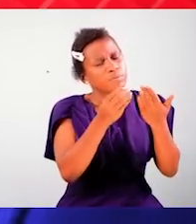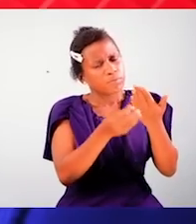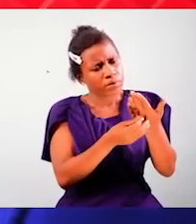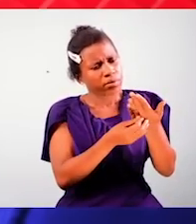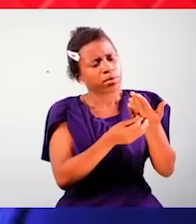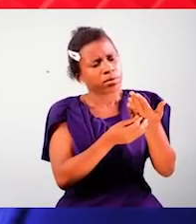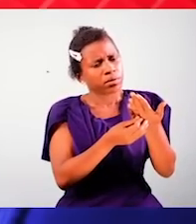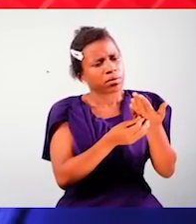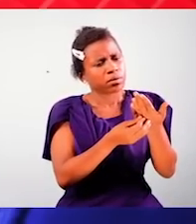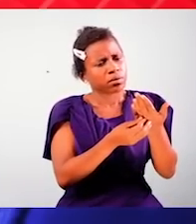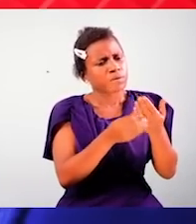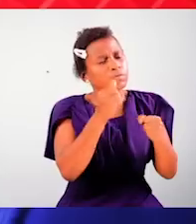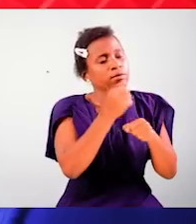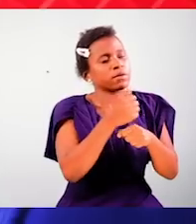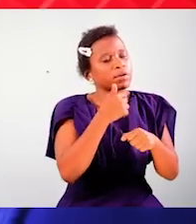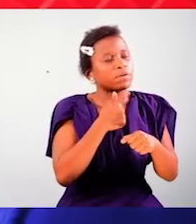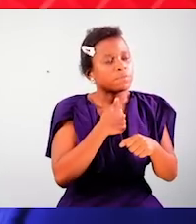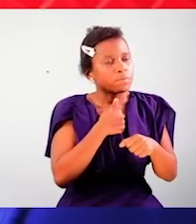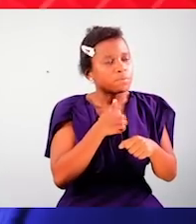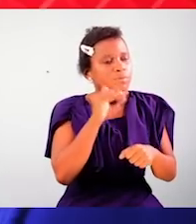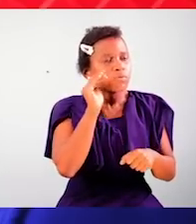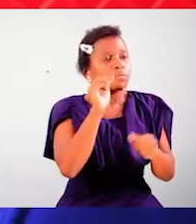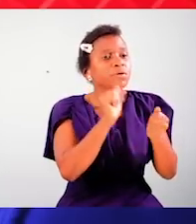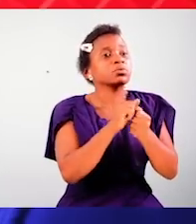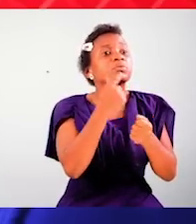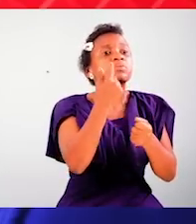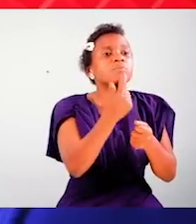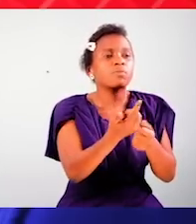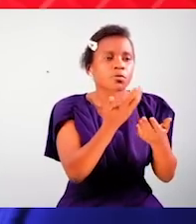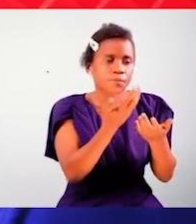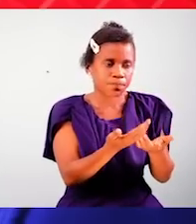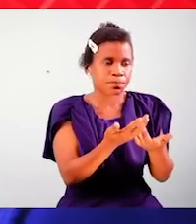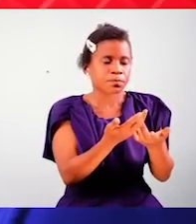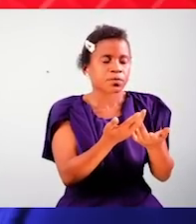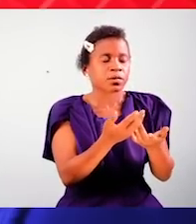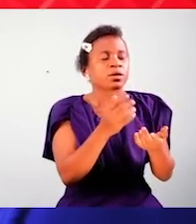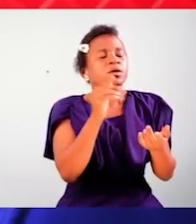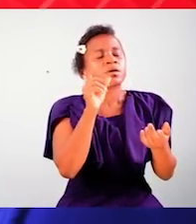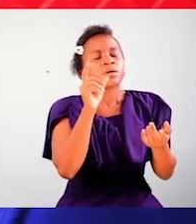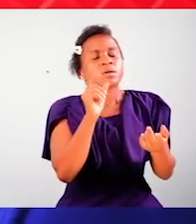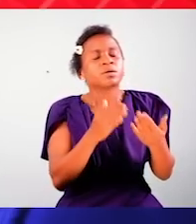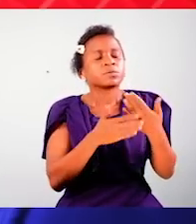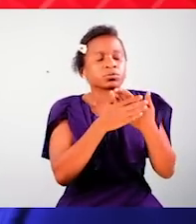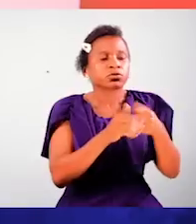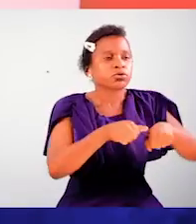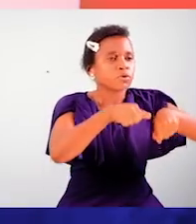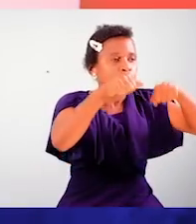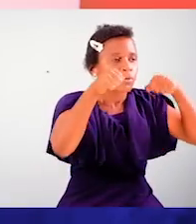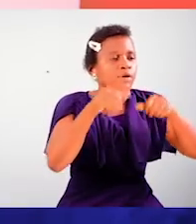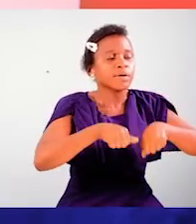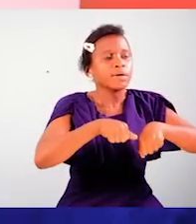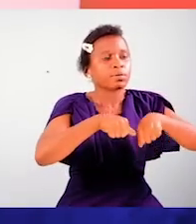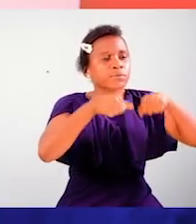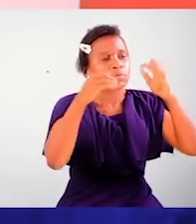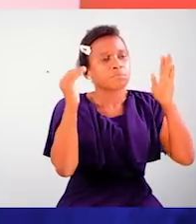kimoja. Nchi yoyote inayotawaliwa kisheria, utawala wa sheria, haya mambo